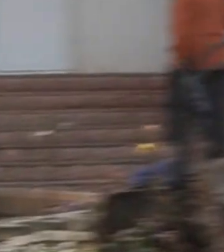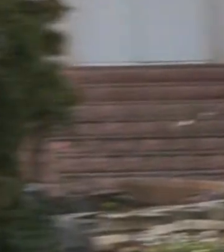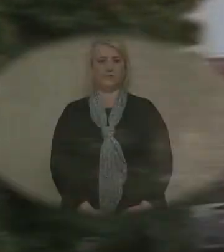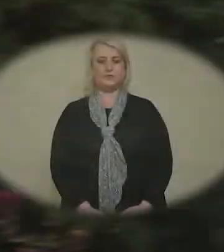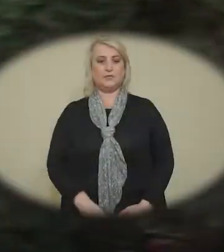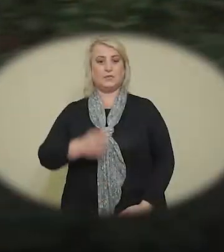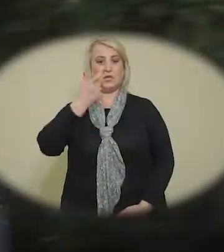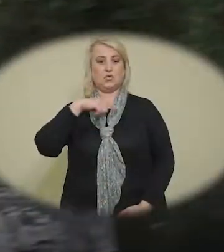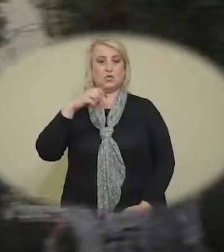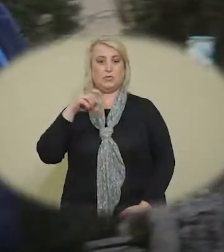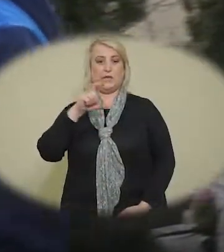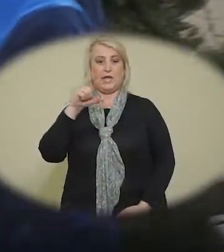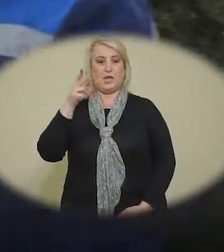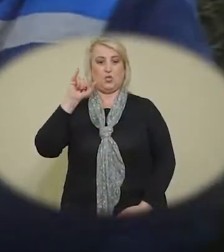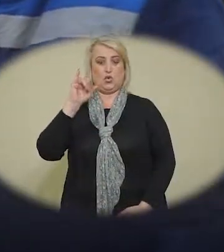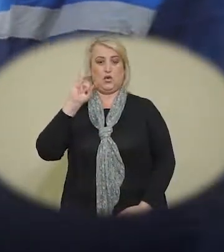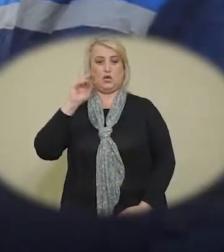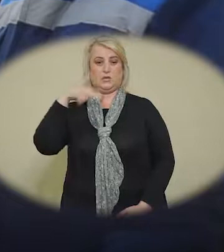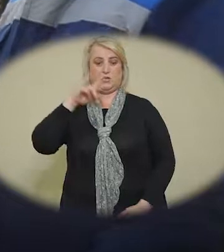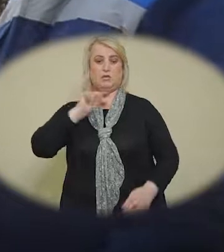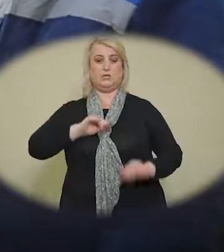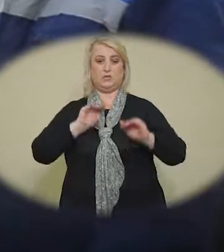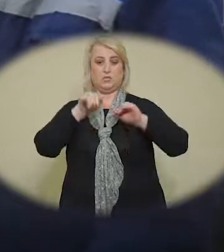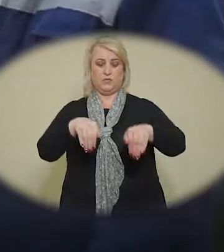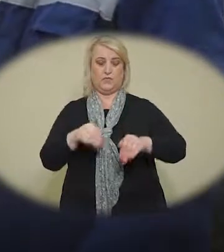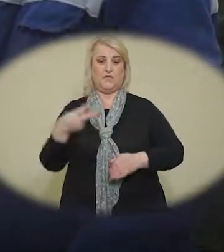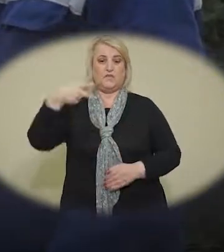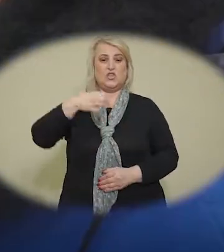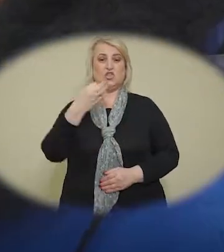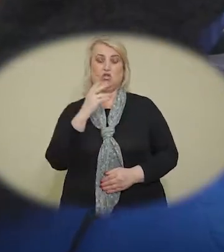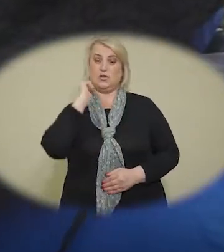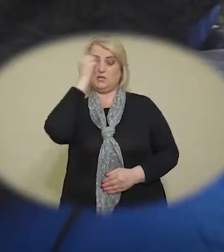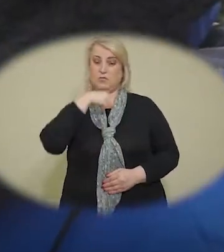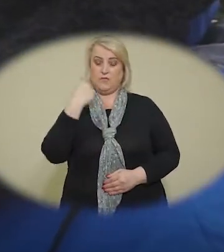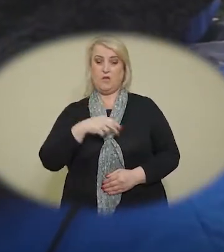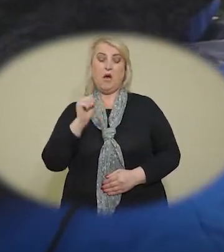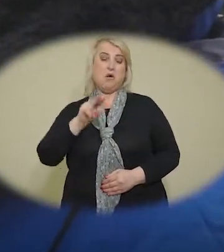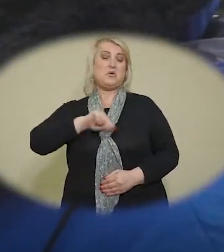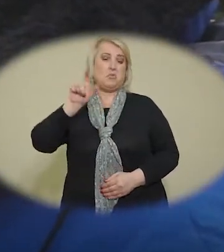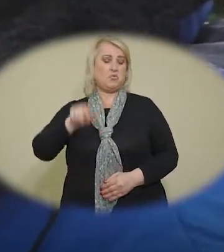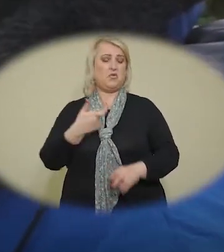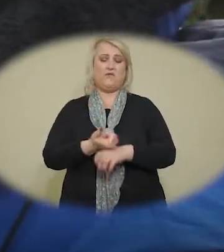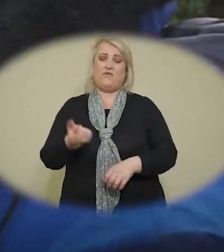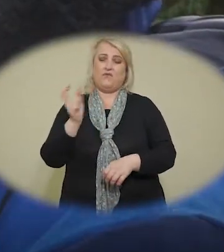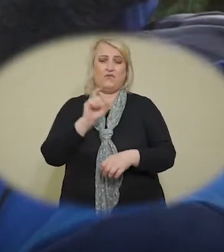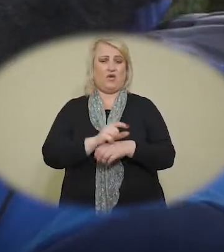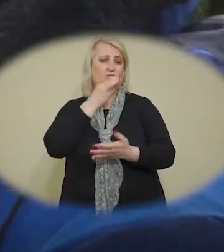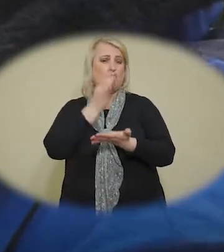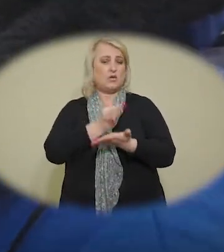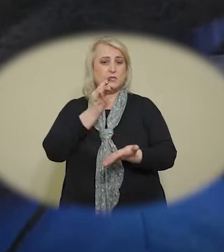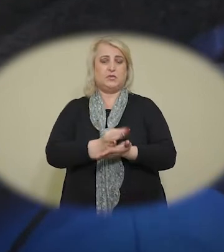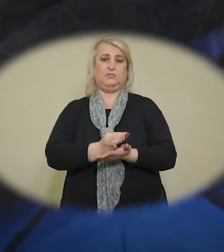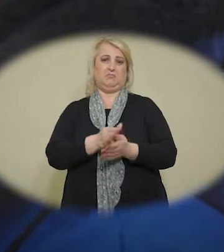psam nu Eduard turkish songs at la gospodărie Comunală în 2014 ca angajat este foarte